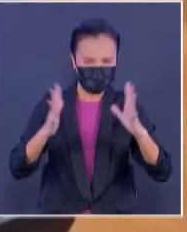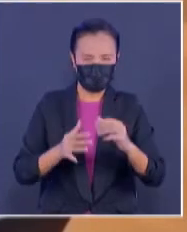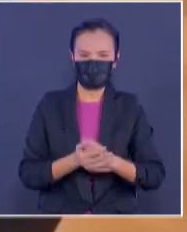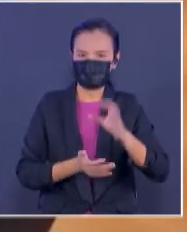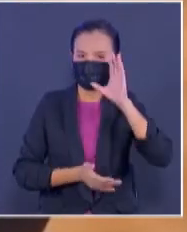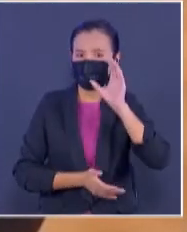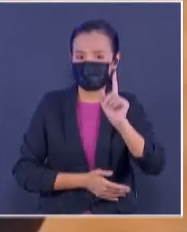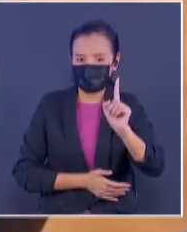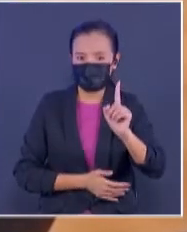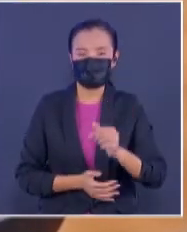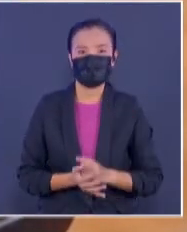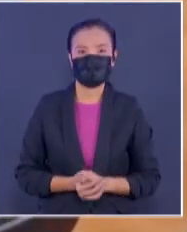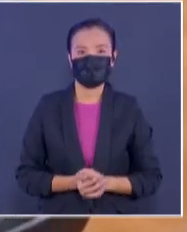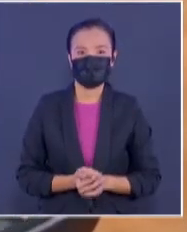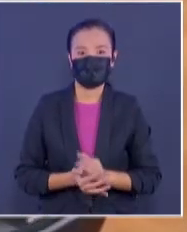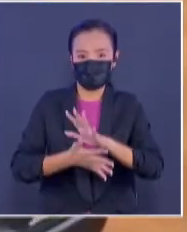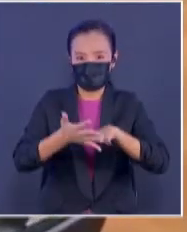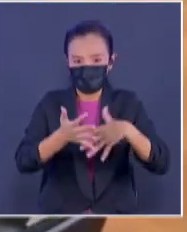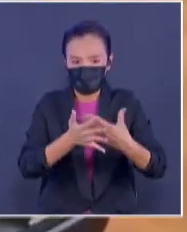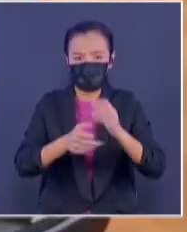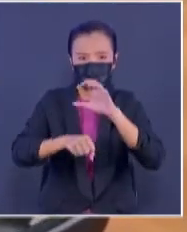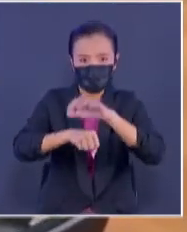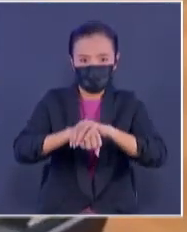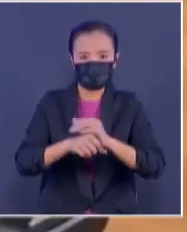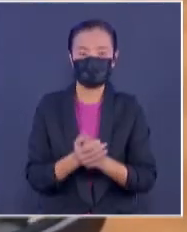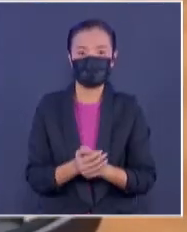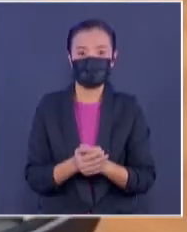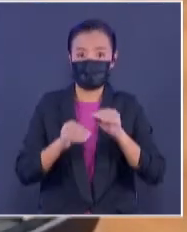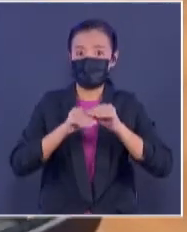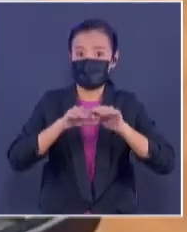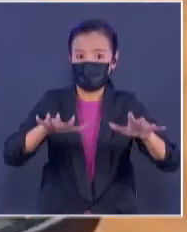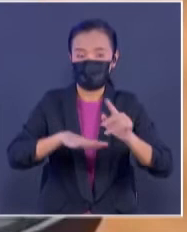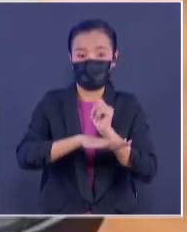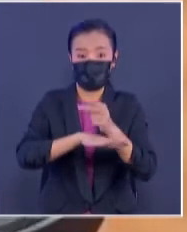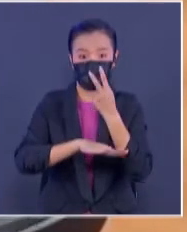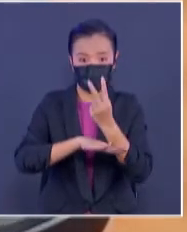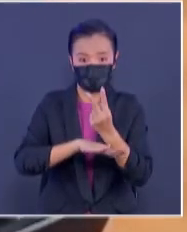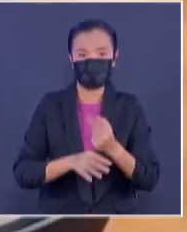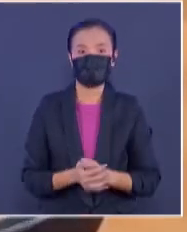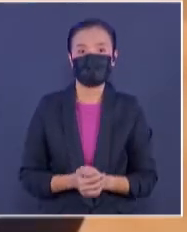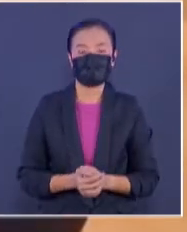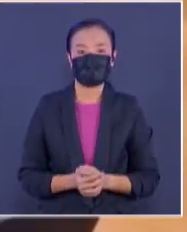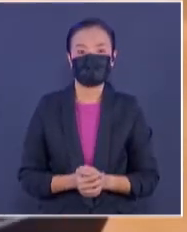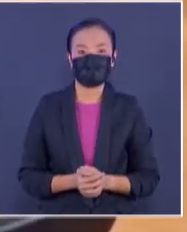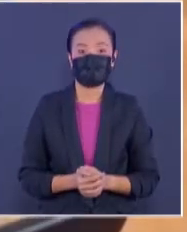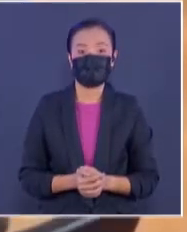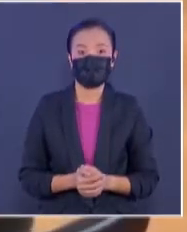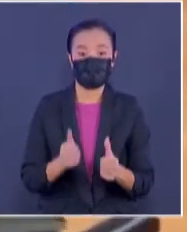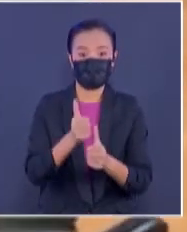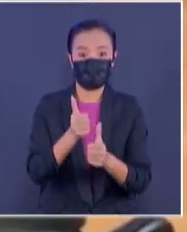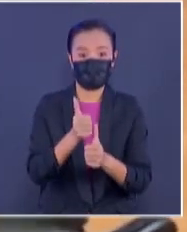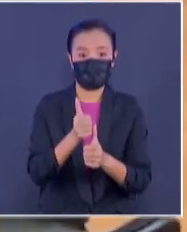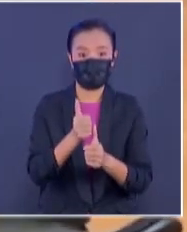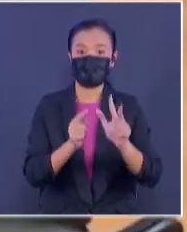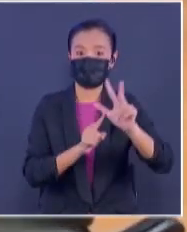นเดียว ค่ะก็ต้องมีแผนแบบนี้นะคะแล้วก็กลายเป็นคลิปไวรัลในโลกออนไลน์อย่างที่คุณผู้ชมเห็นค่ะทีนี้รองผู้บัญชาการตำรวจภูธ